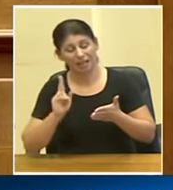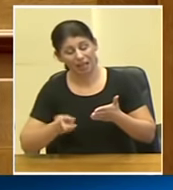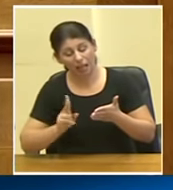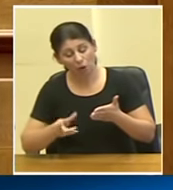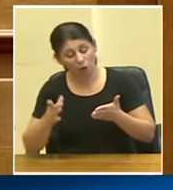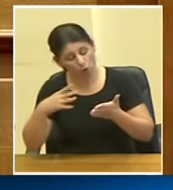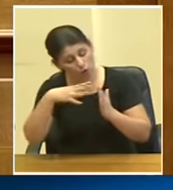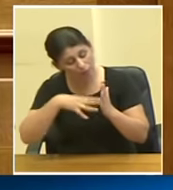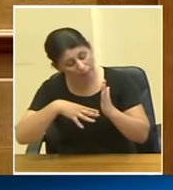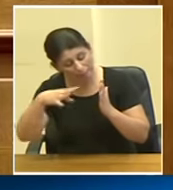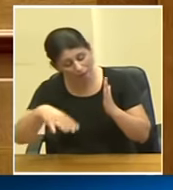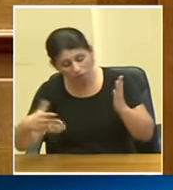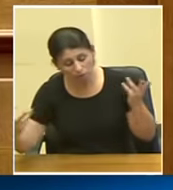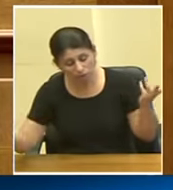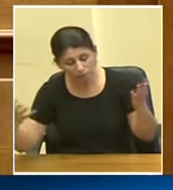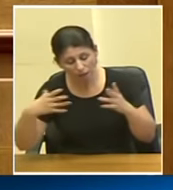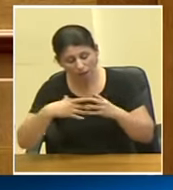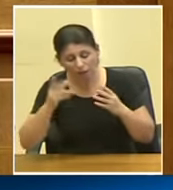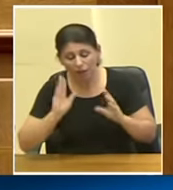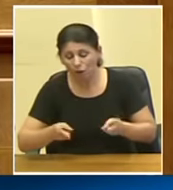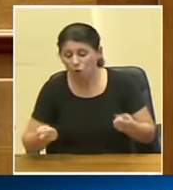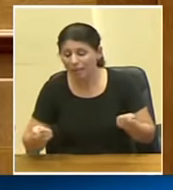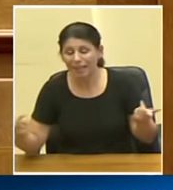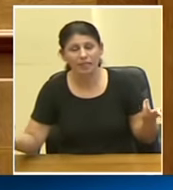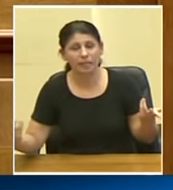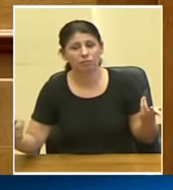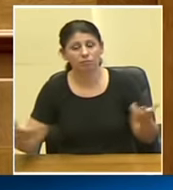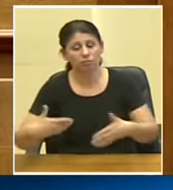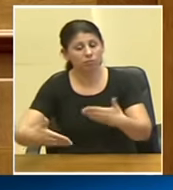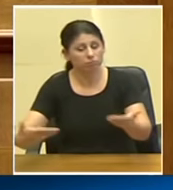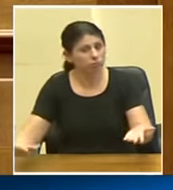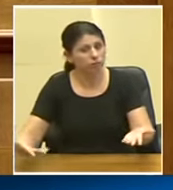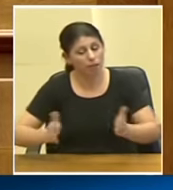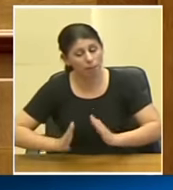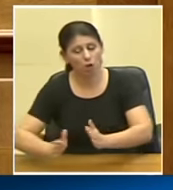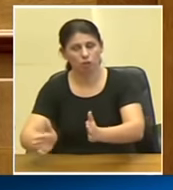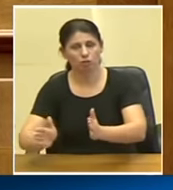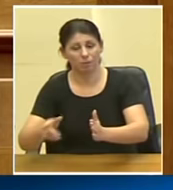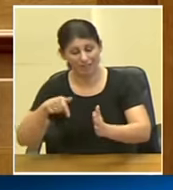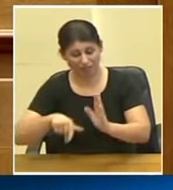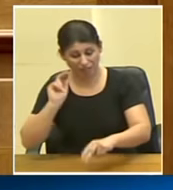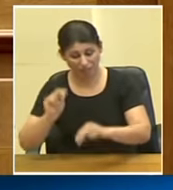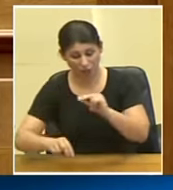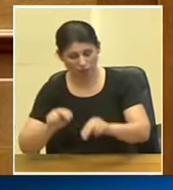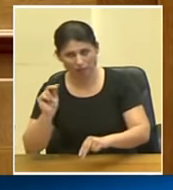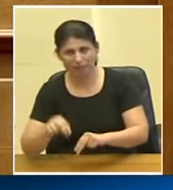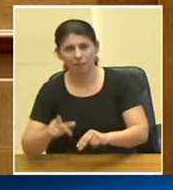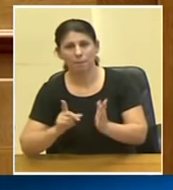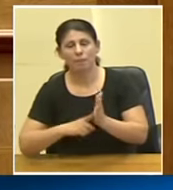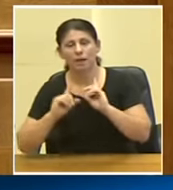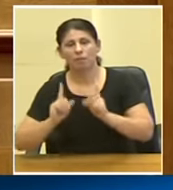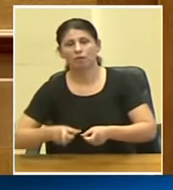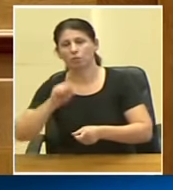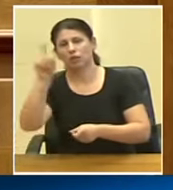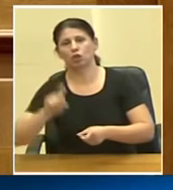κείμενα και να πάει μπροστά. Σε αυτές τις εκλογές πρέπει να αποφασίσουμε για τη ζωή μας.